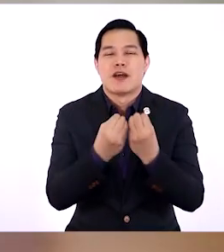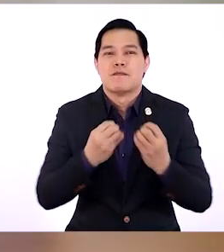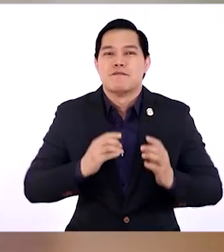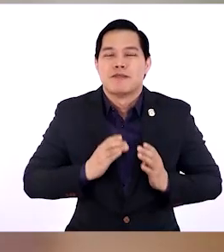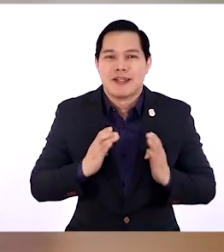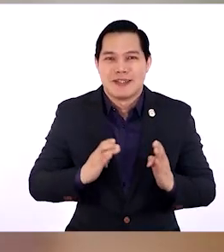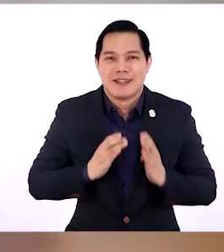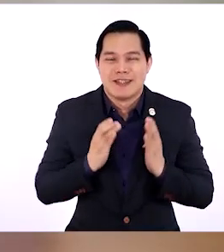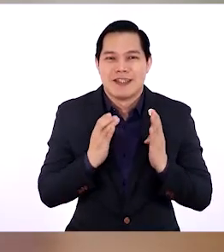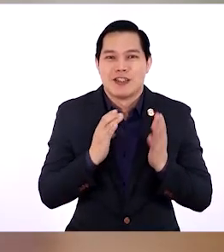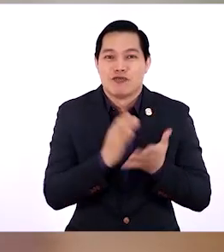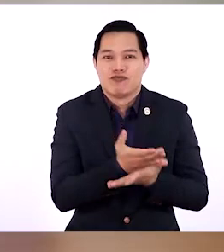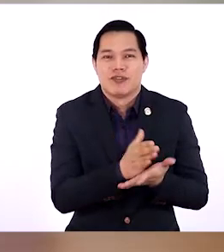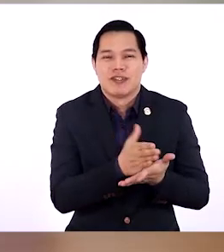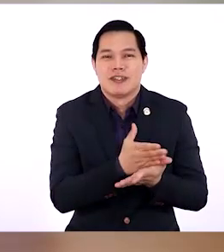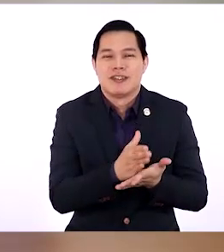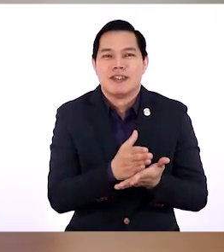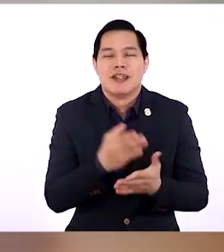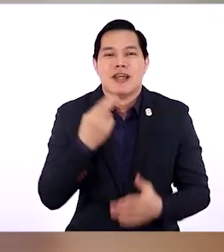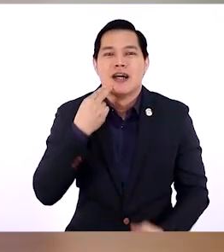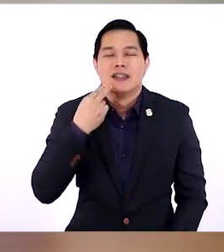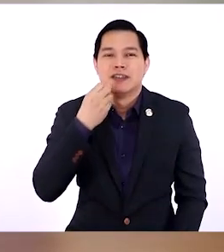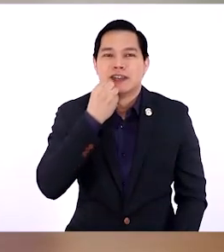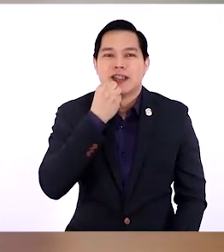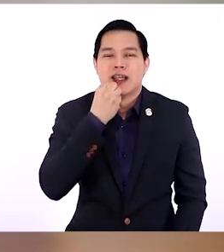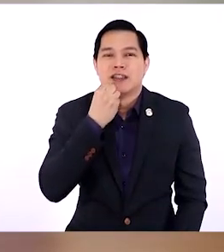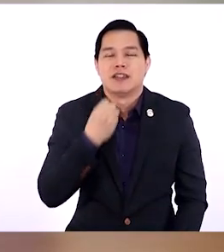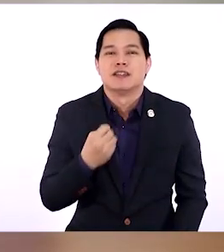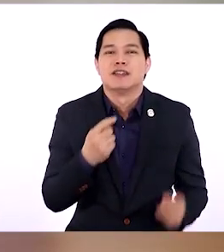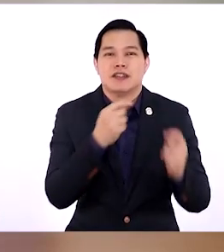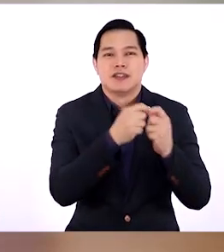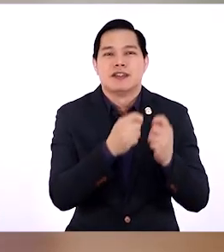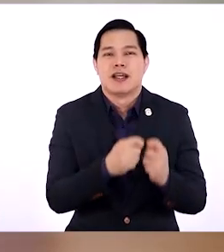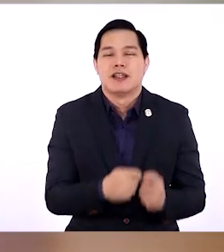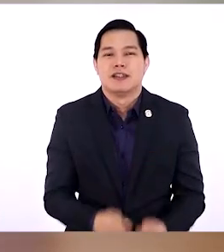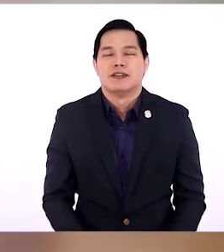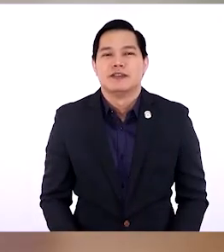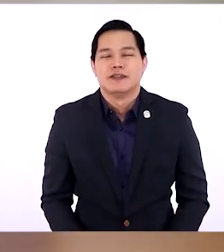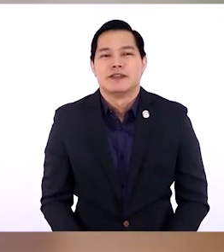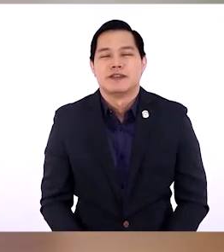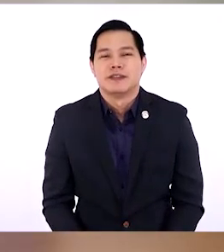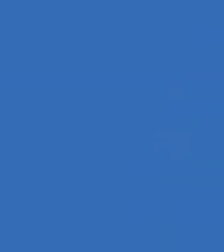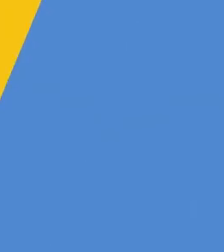binhi. Ibabahagi ni kapatid na Hannah Santos ang iba pang mga detalye.